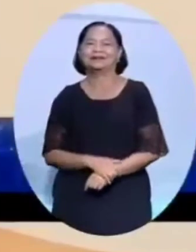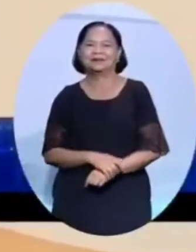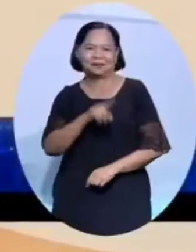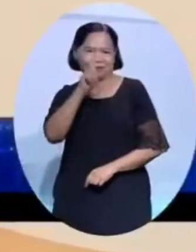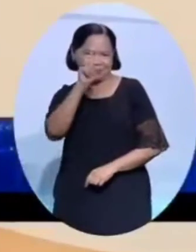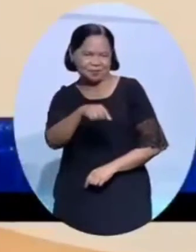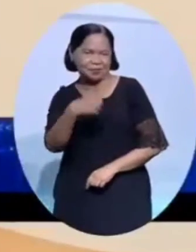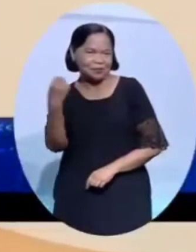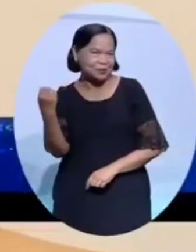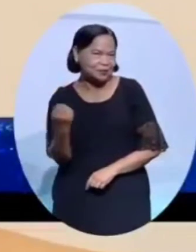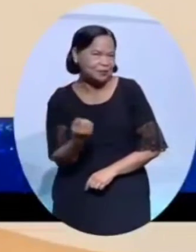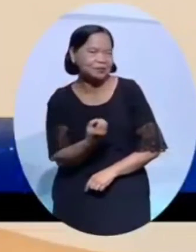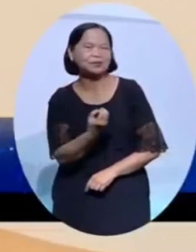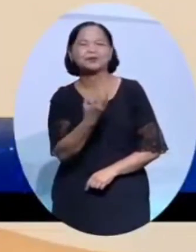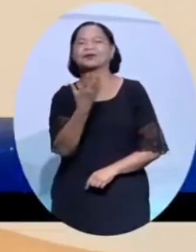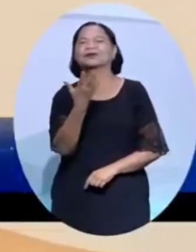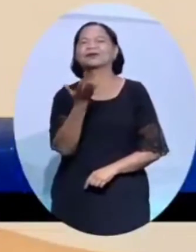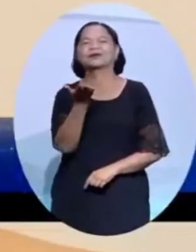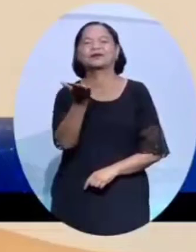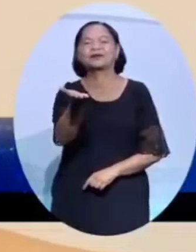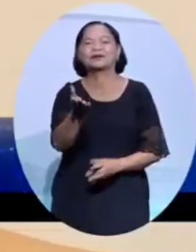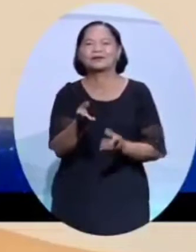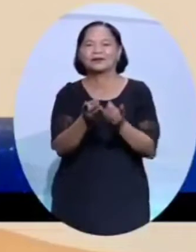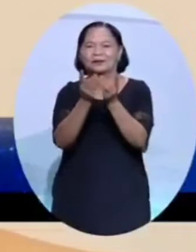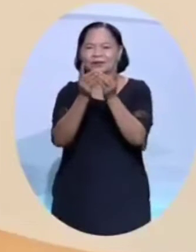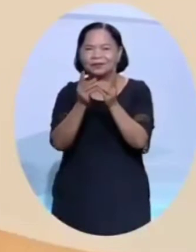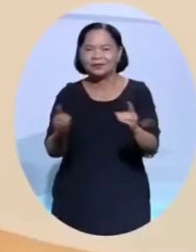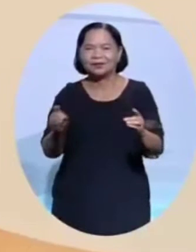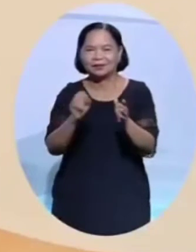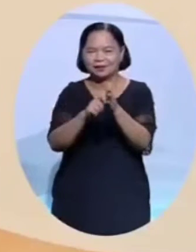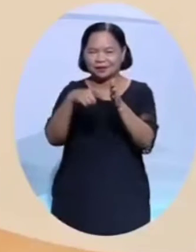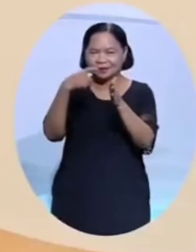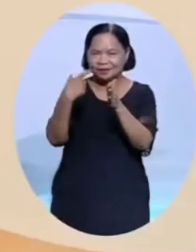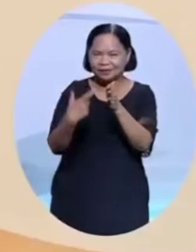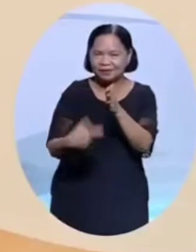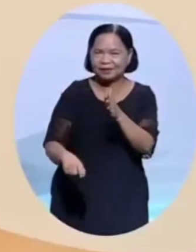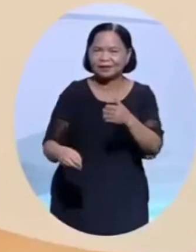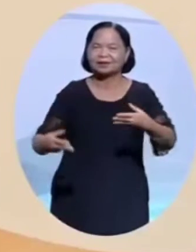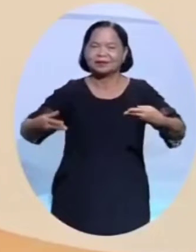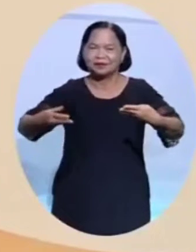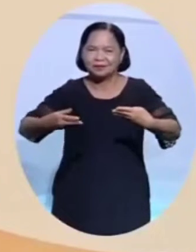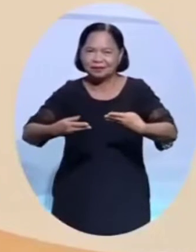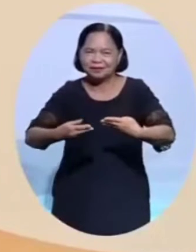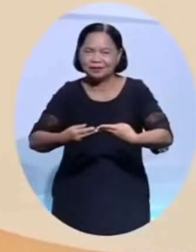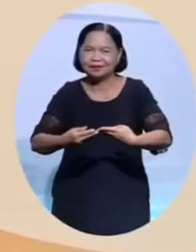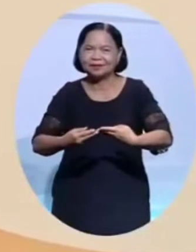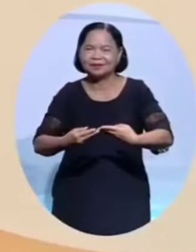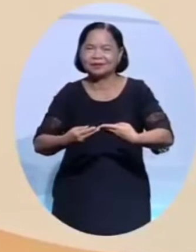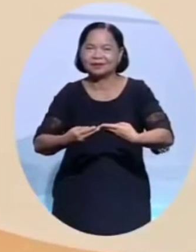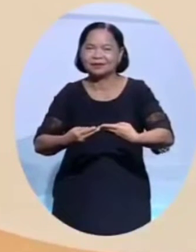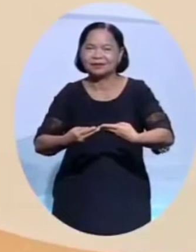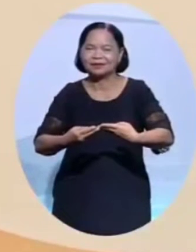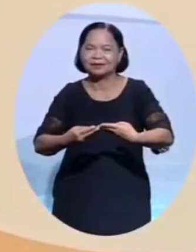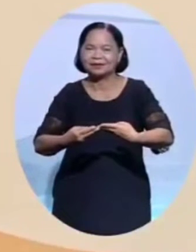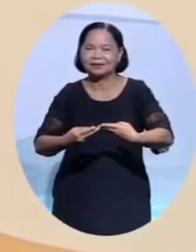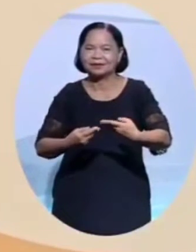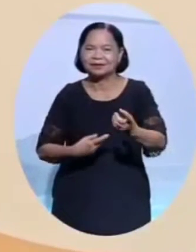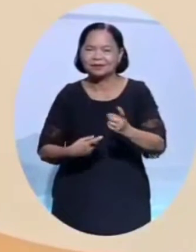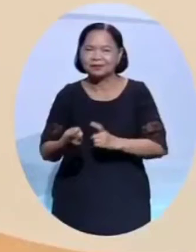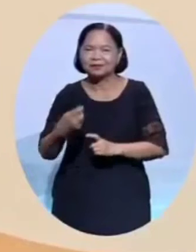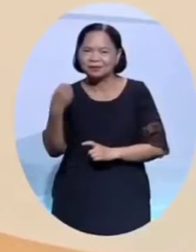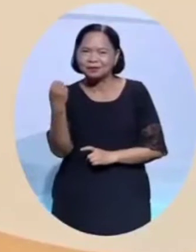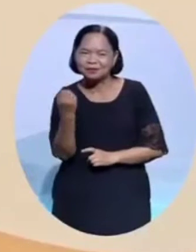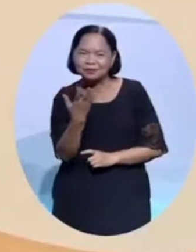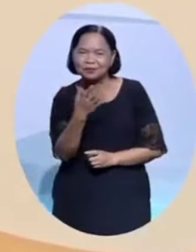một số thiết bị công nghệ tự động hóa đã tạo ra cho các doanh nghiệp một cái giải pháp cho các chuyến được đầu tư vào cái quản trị